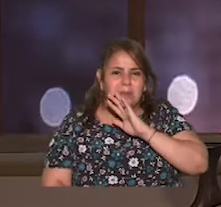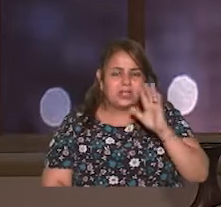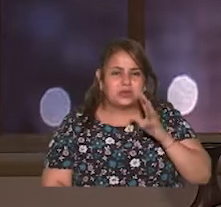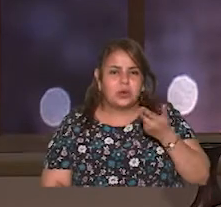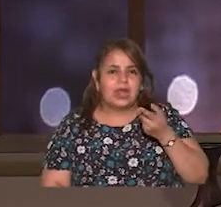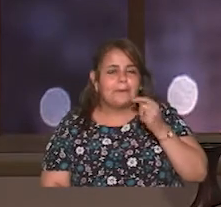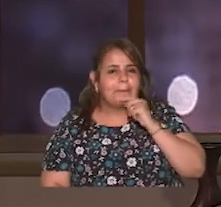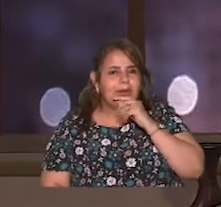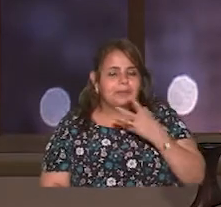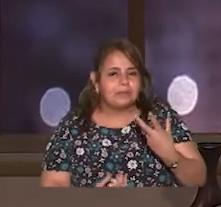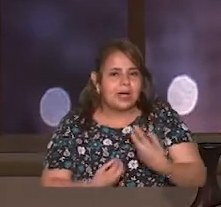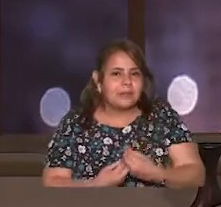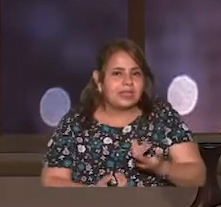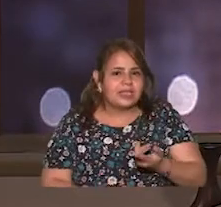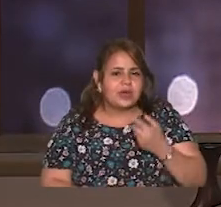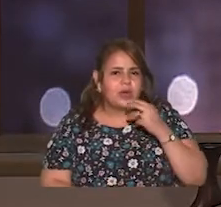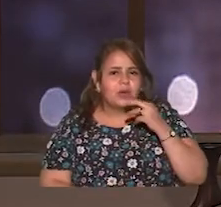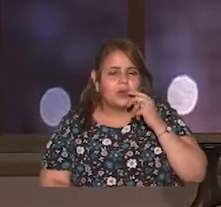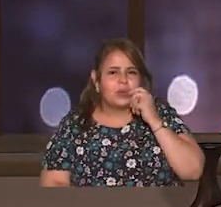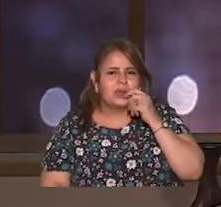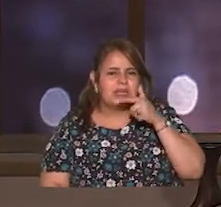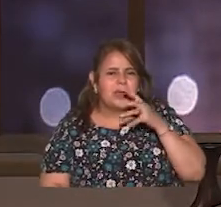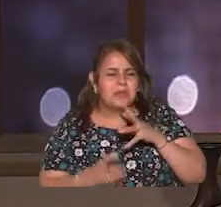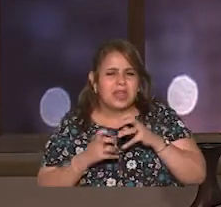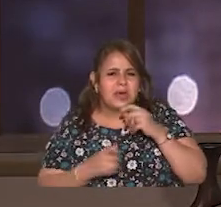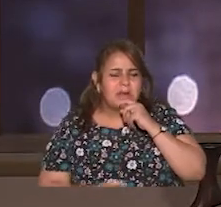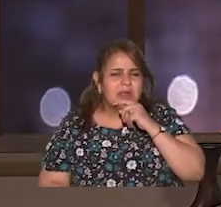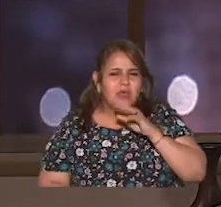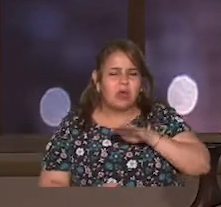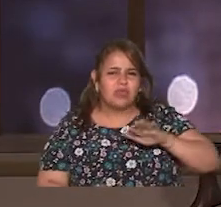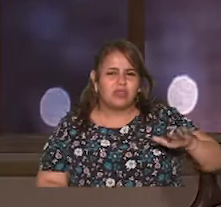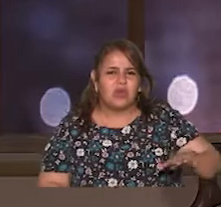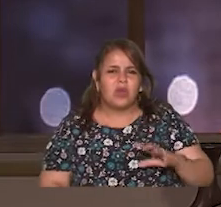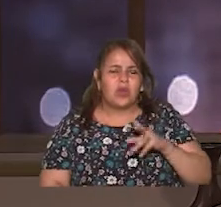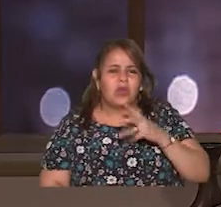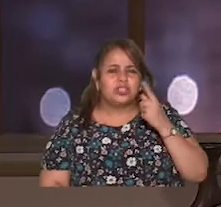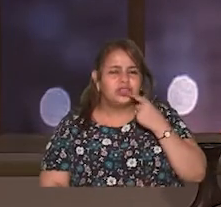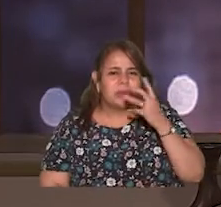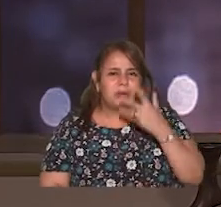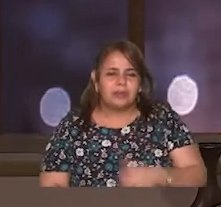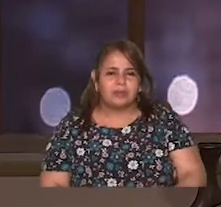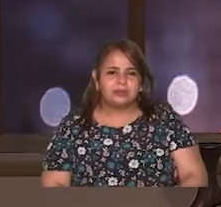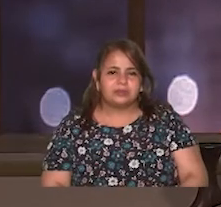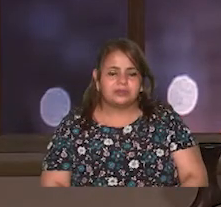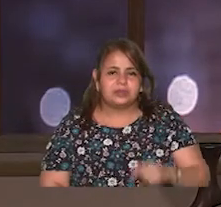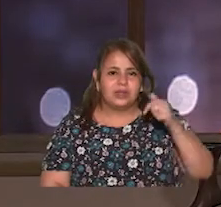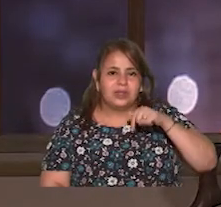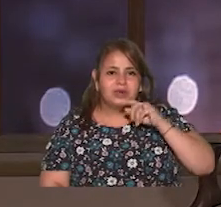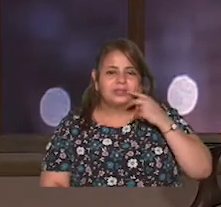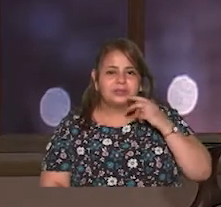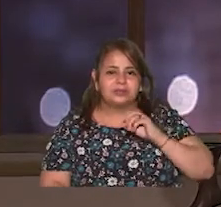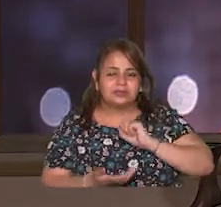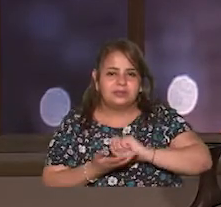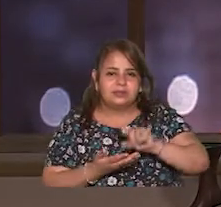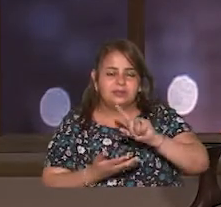ولا كمان الرجولة للبنات وللنساء وللأطفال وللشباب؟ خلينا نعرف آرائكم، وتقدروا